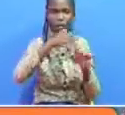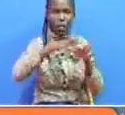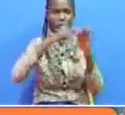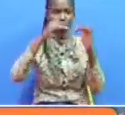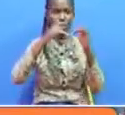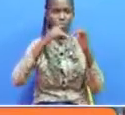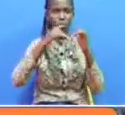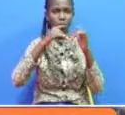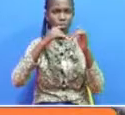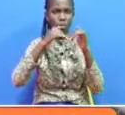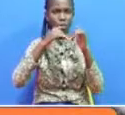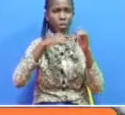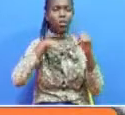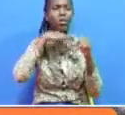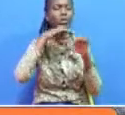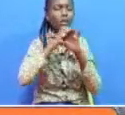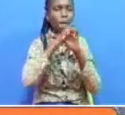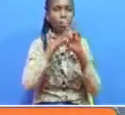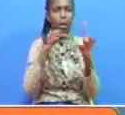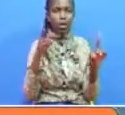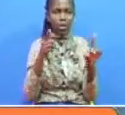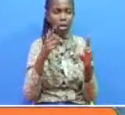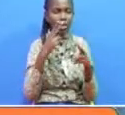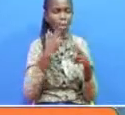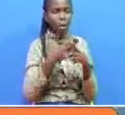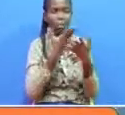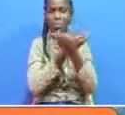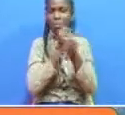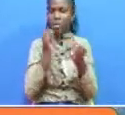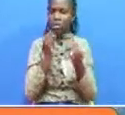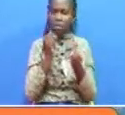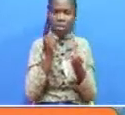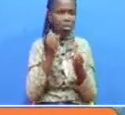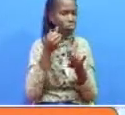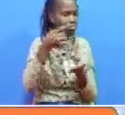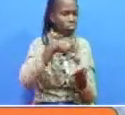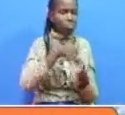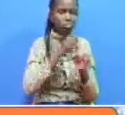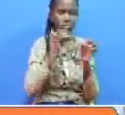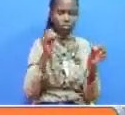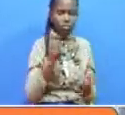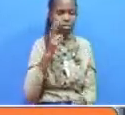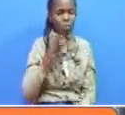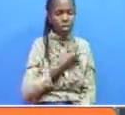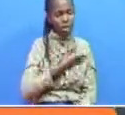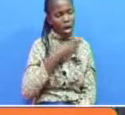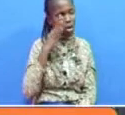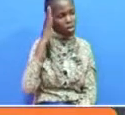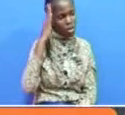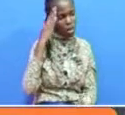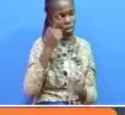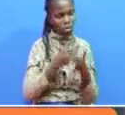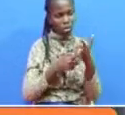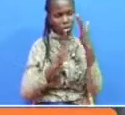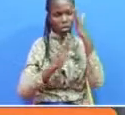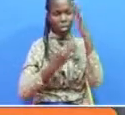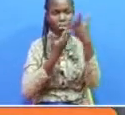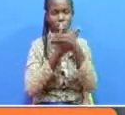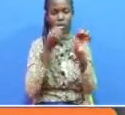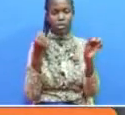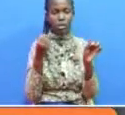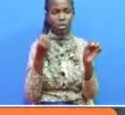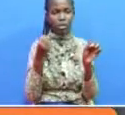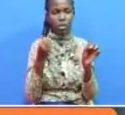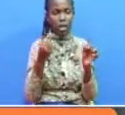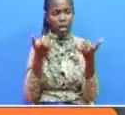mauwani. Makone siyasa siwa mate kwekia sitwa ya mwusumbi uru kinyata. Tunajua naibu wa rais